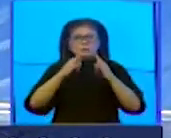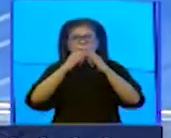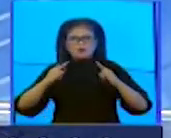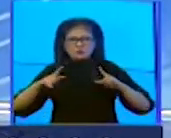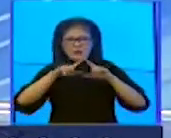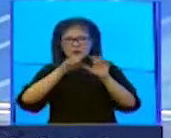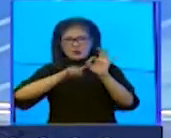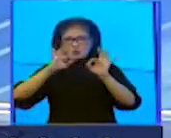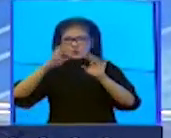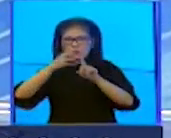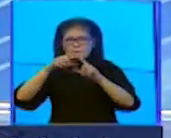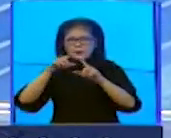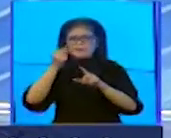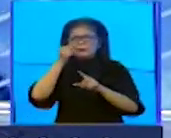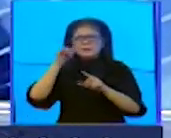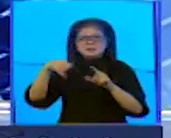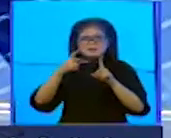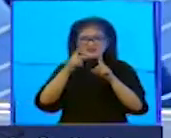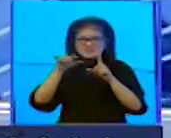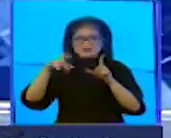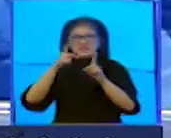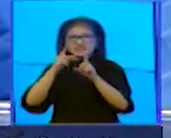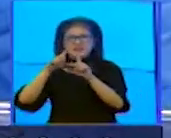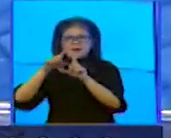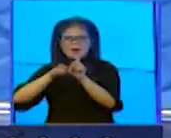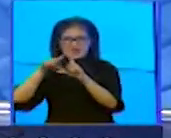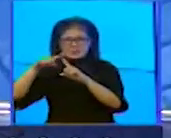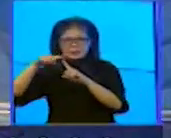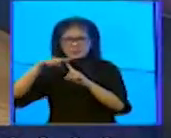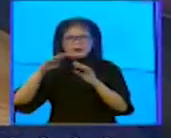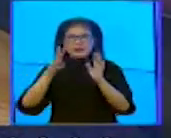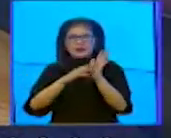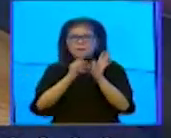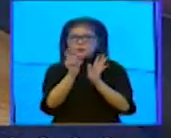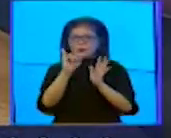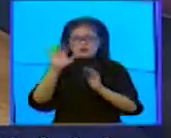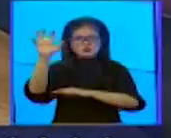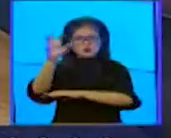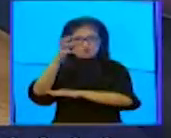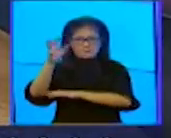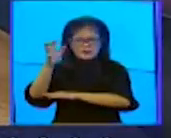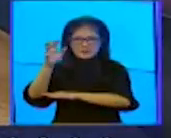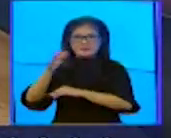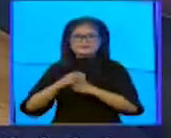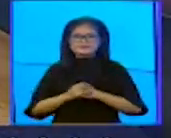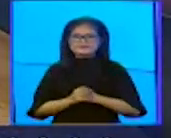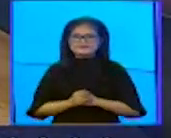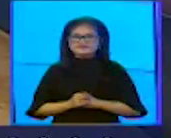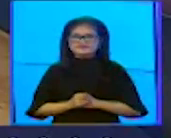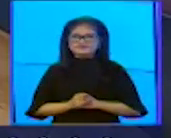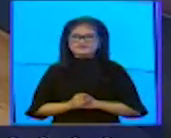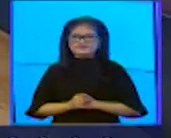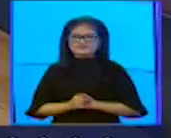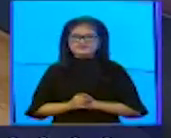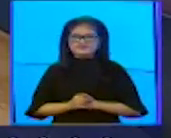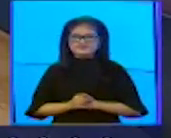Junaidi Hidayat, yang juga Sekretaris Majelis Ulama Indonesia Jombang. Assalamualaikum Pak Kiai Haji Junaidi Hidayat. Waalaikumsalam,